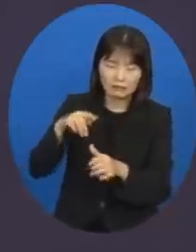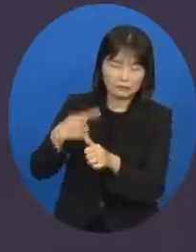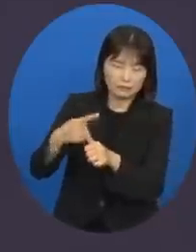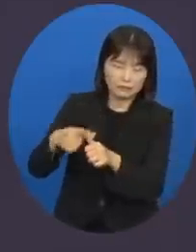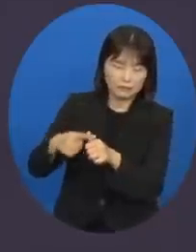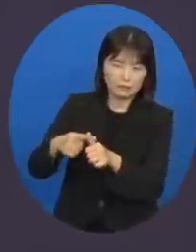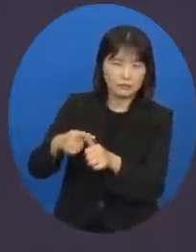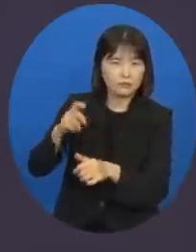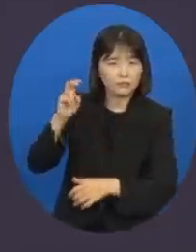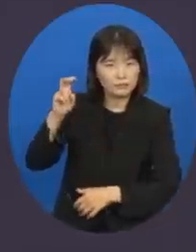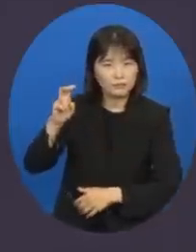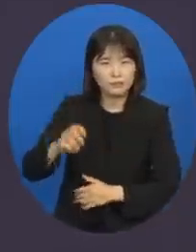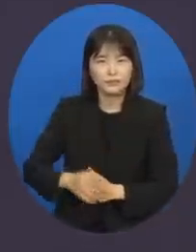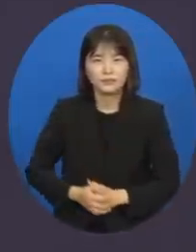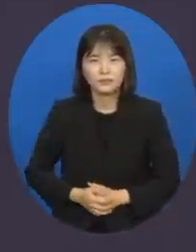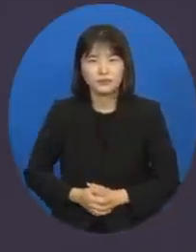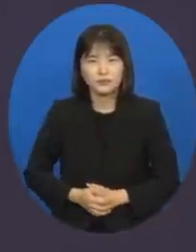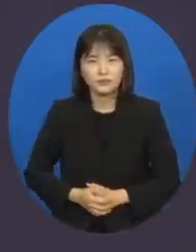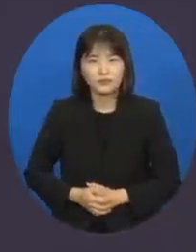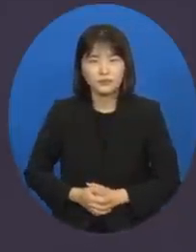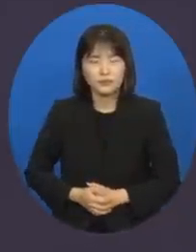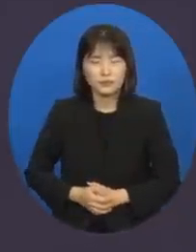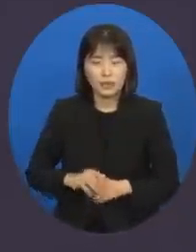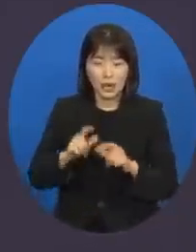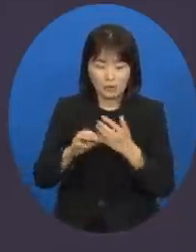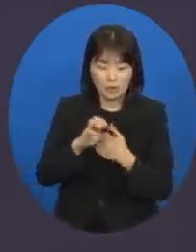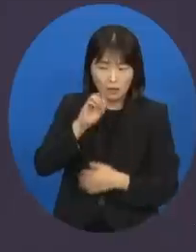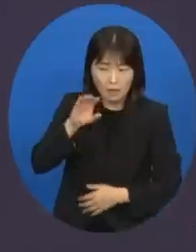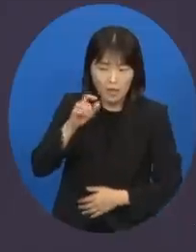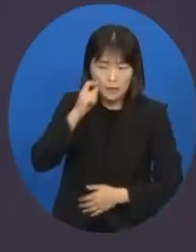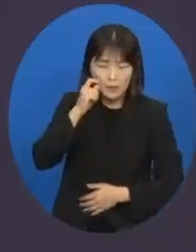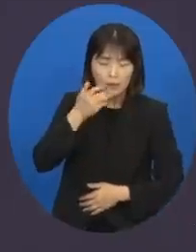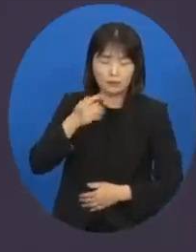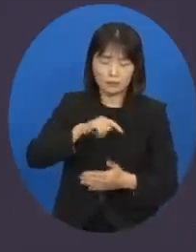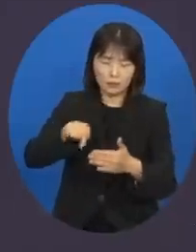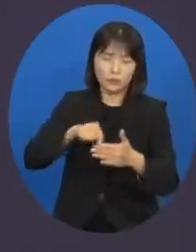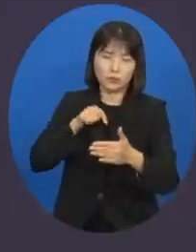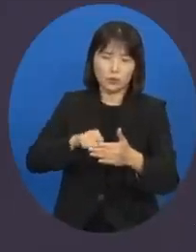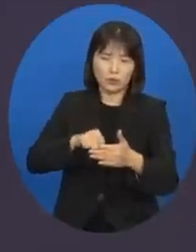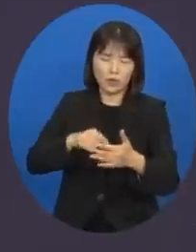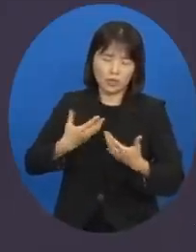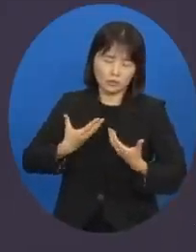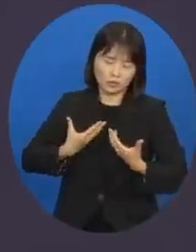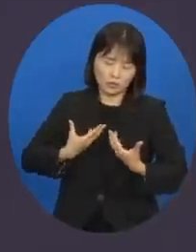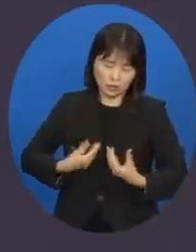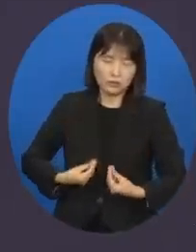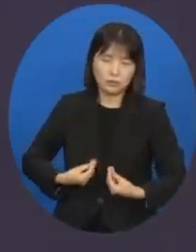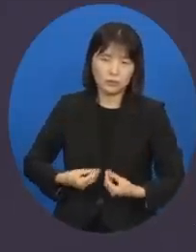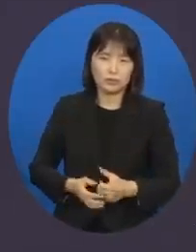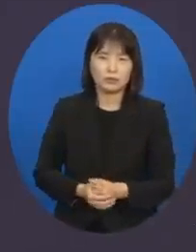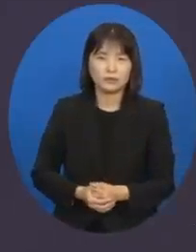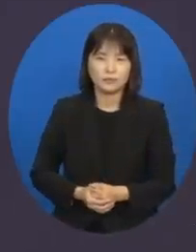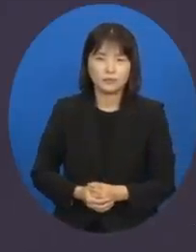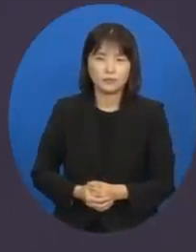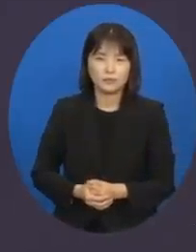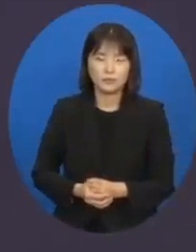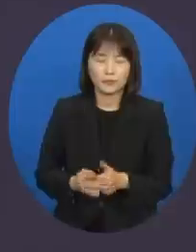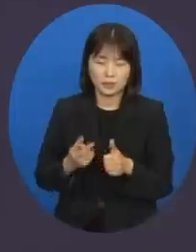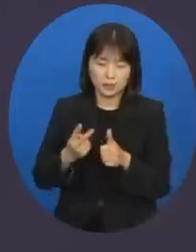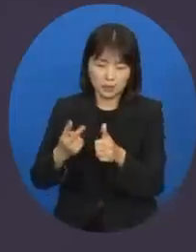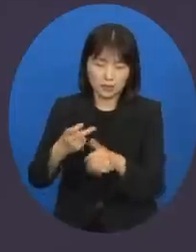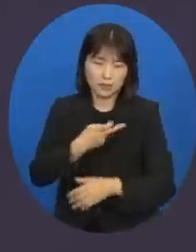아니면 적어도 말은 못해도 속으로는 상당한 실망감을 감추지 못했을 거예요. 엠마오로 가던 제자들이 어떻게